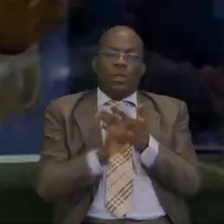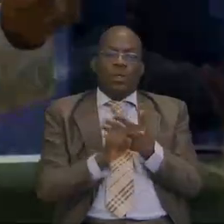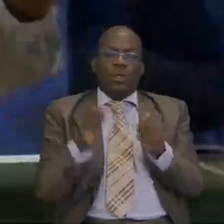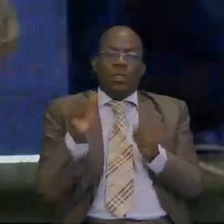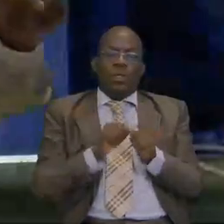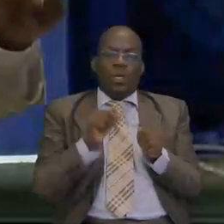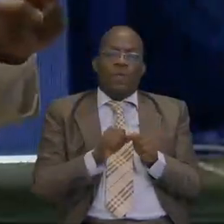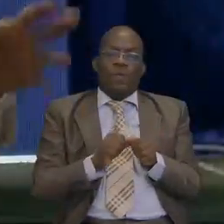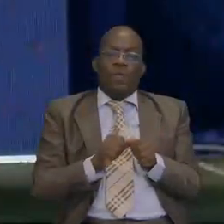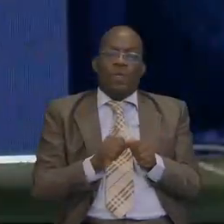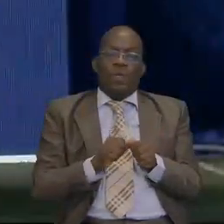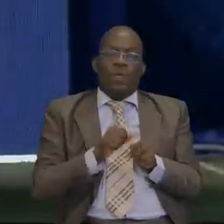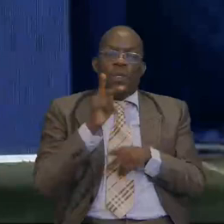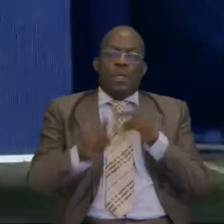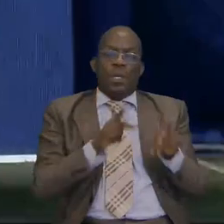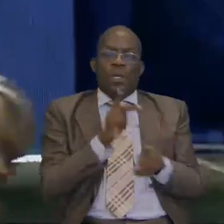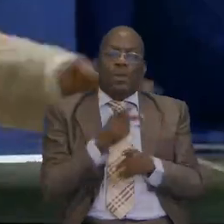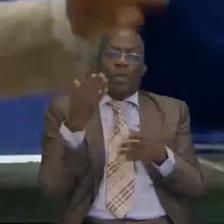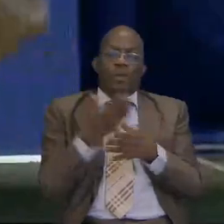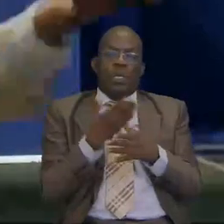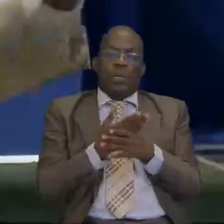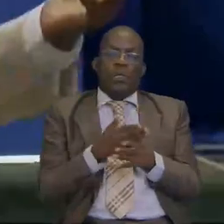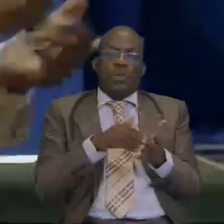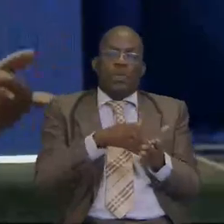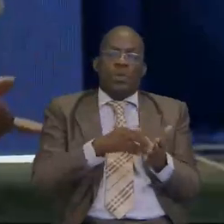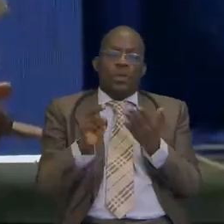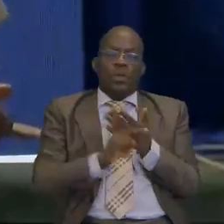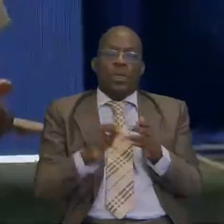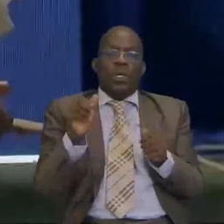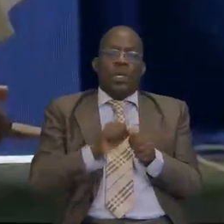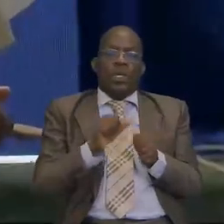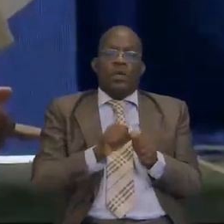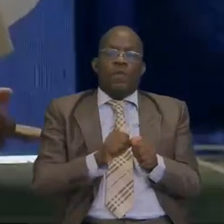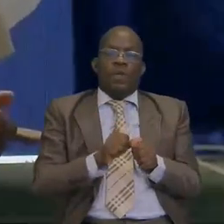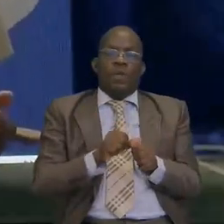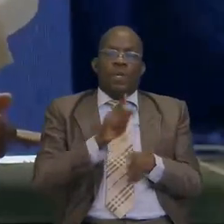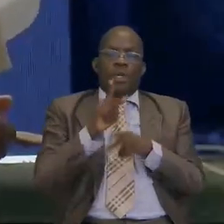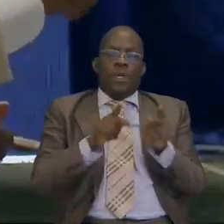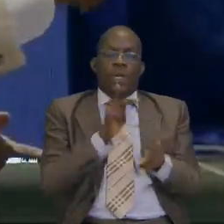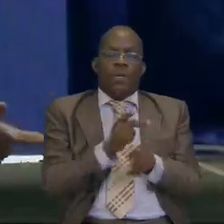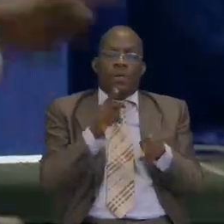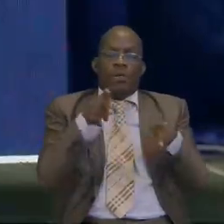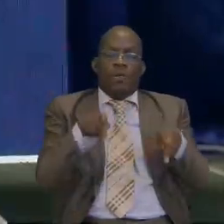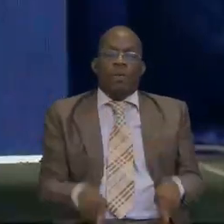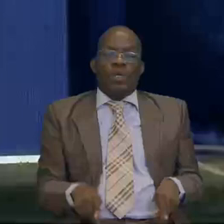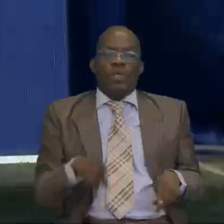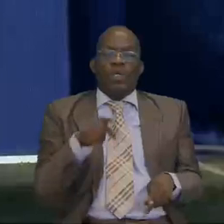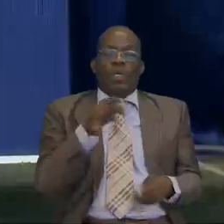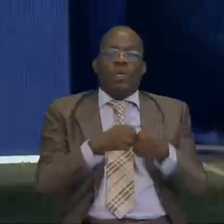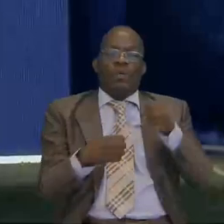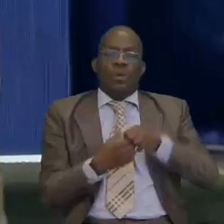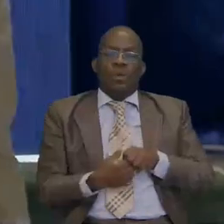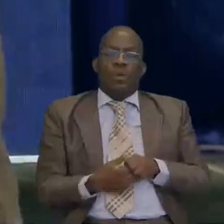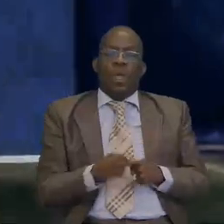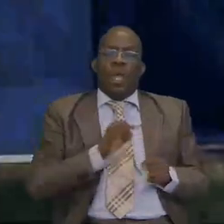toute forme de faiblesse psychologique, toute forme de faiblesse humaine, je les renvoie.